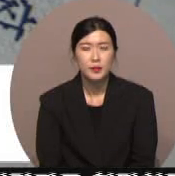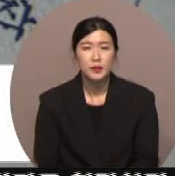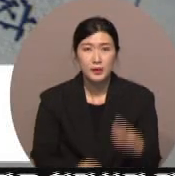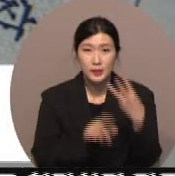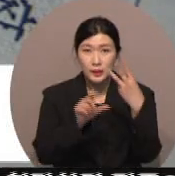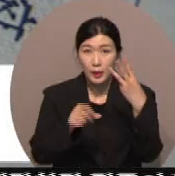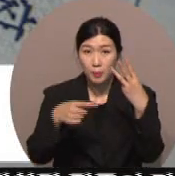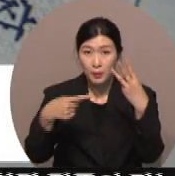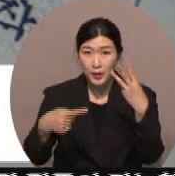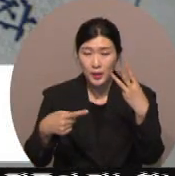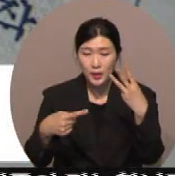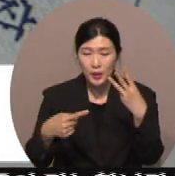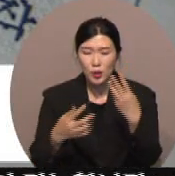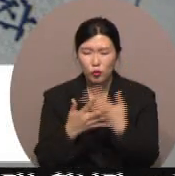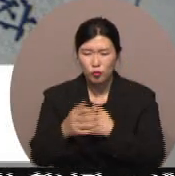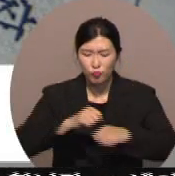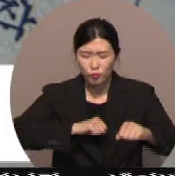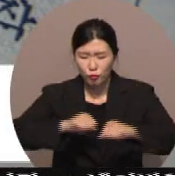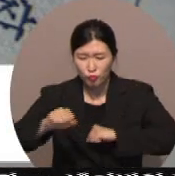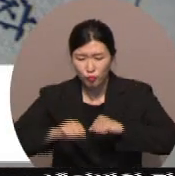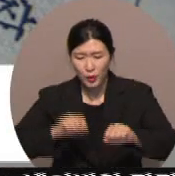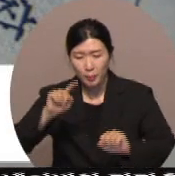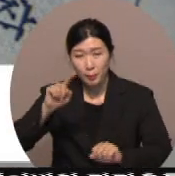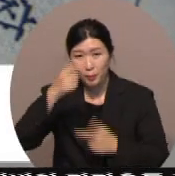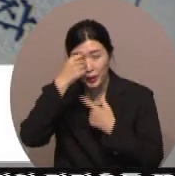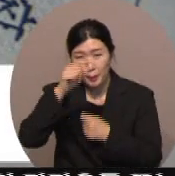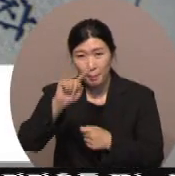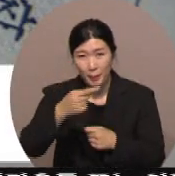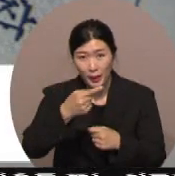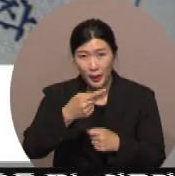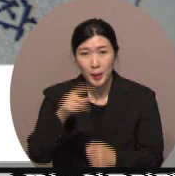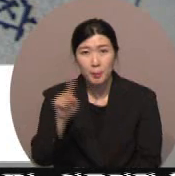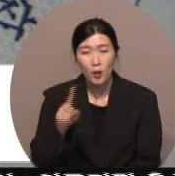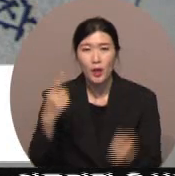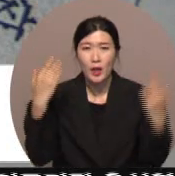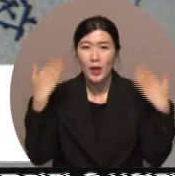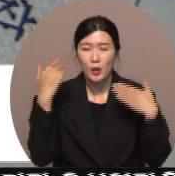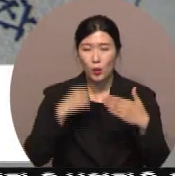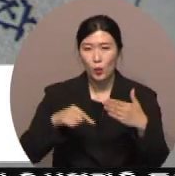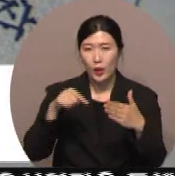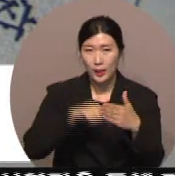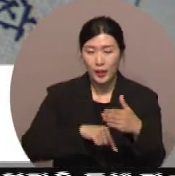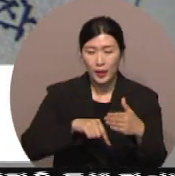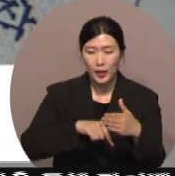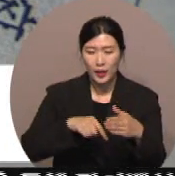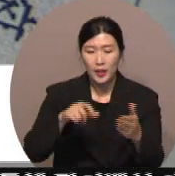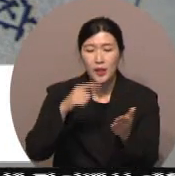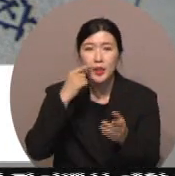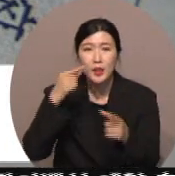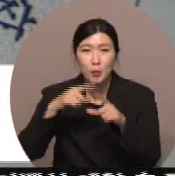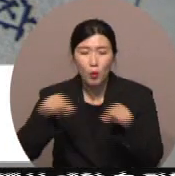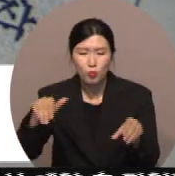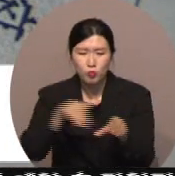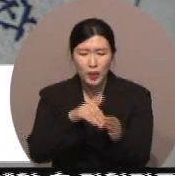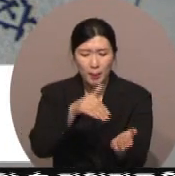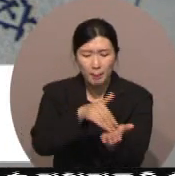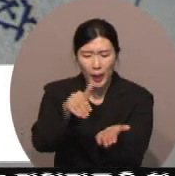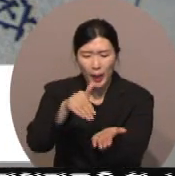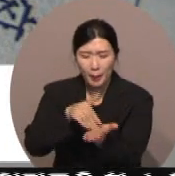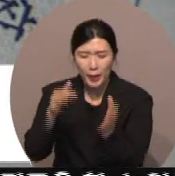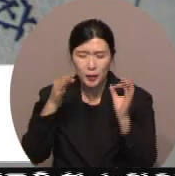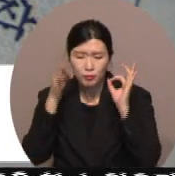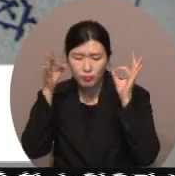3.1운동 100주년이었던 지난 2019년을 전후에 전국적으로 학교에 남아있는 일제잔재 청산 사업을